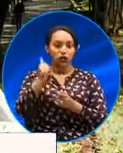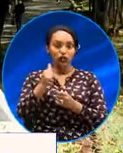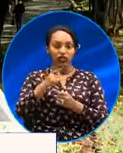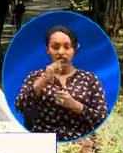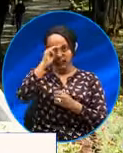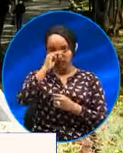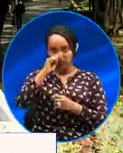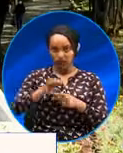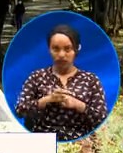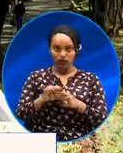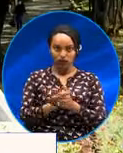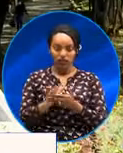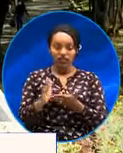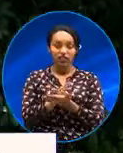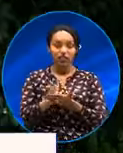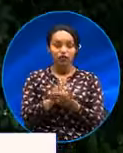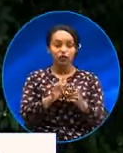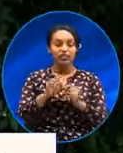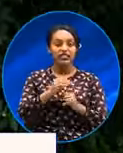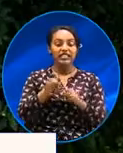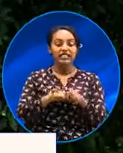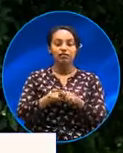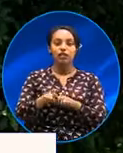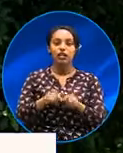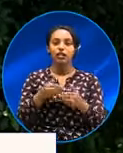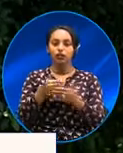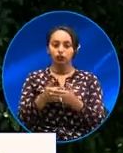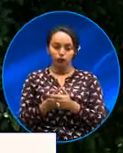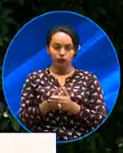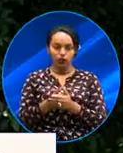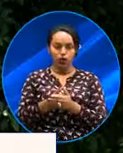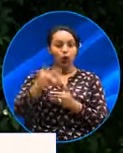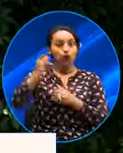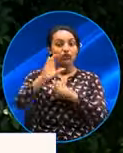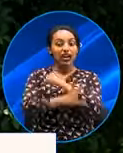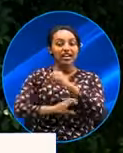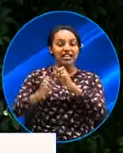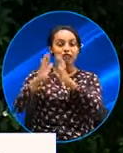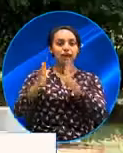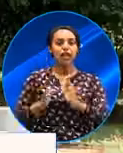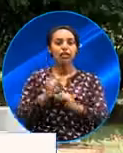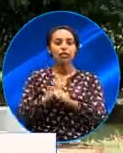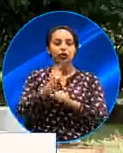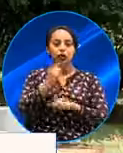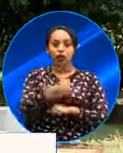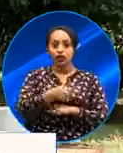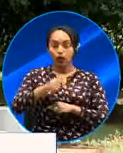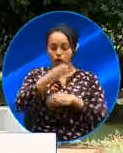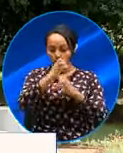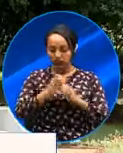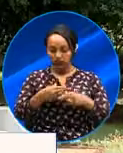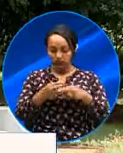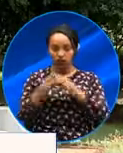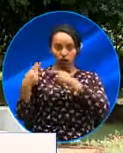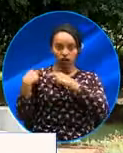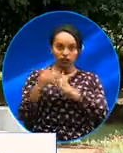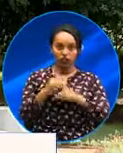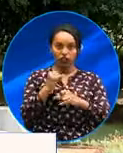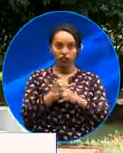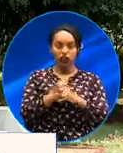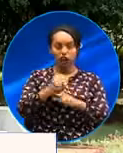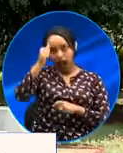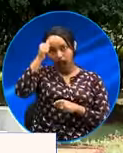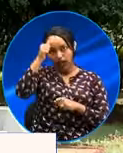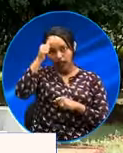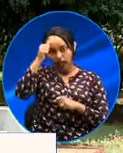ሌሎች የኪነ ጥበብ ባለሙያዎች ተሳትፎበትና ስምምነት ተደርሶበት በውጭ ሀገር መቀረጹ ነው የአዲስ አበባ ኮንስትራክሽን ቢሮ ኃላፊ